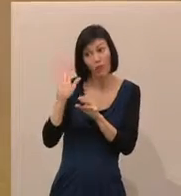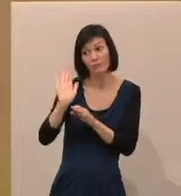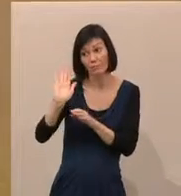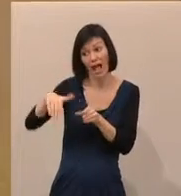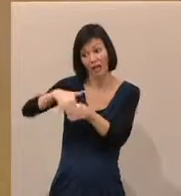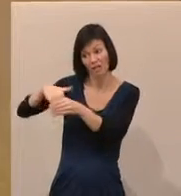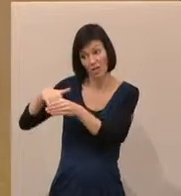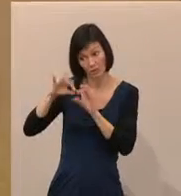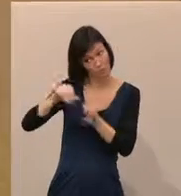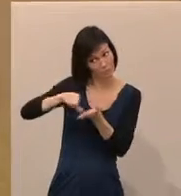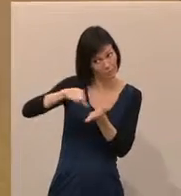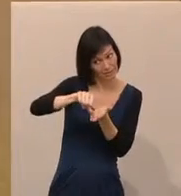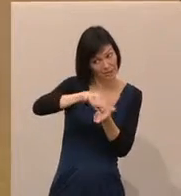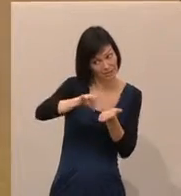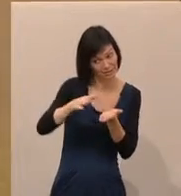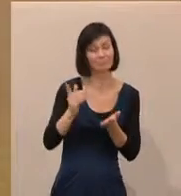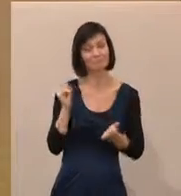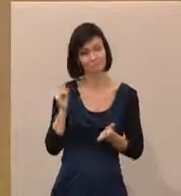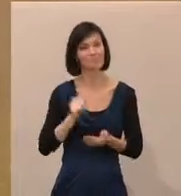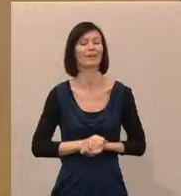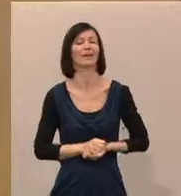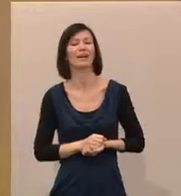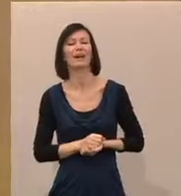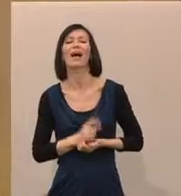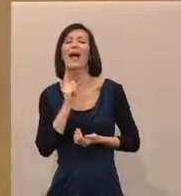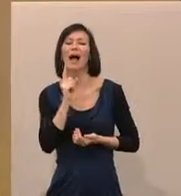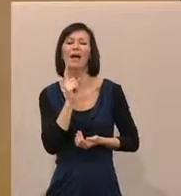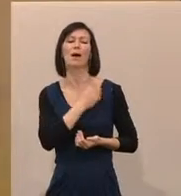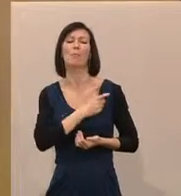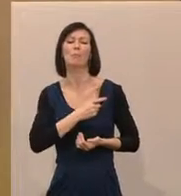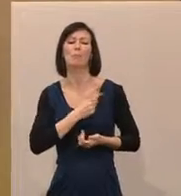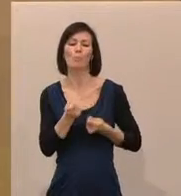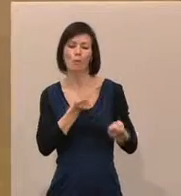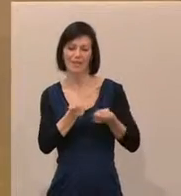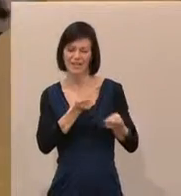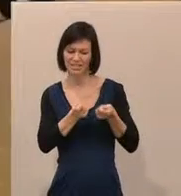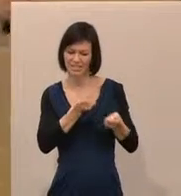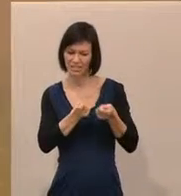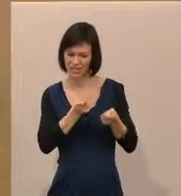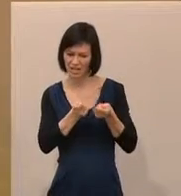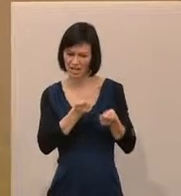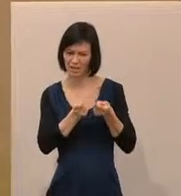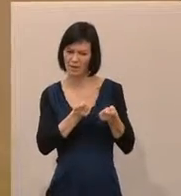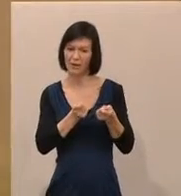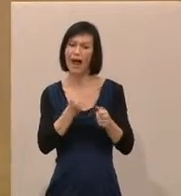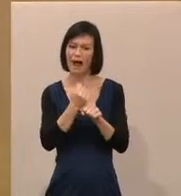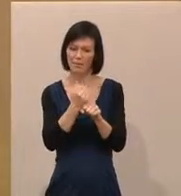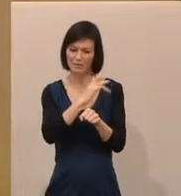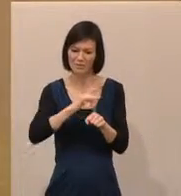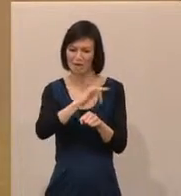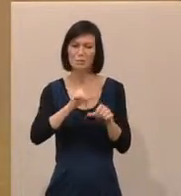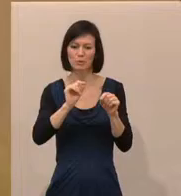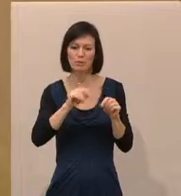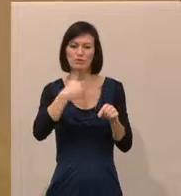geht um die Hälfte aller Plätze in politischen Funktionen, die Frauen brauchen. Wir haben es geschafft. Hier fehlt